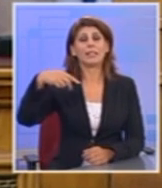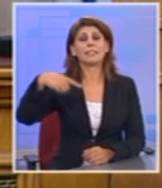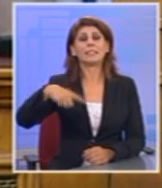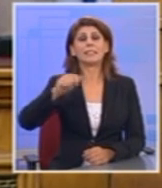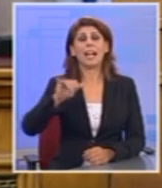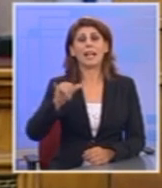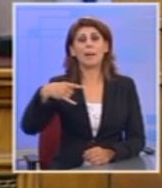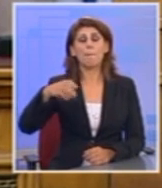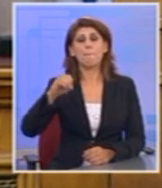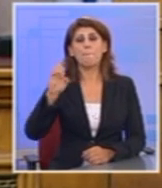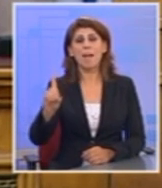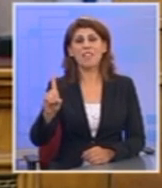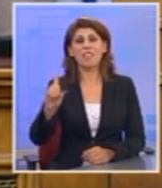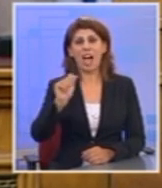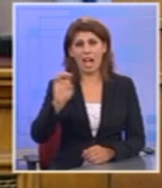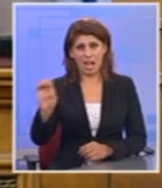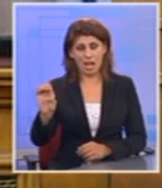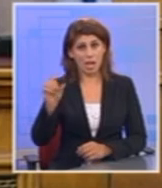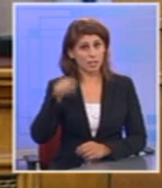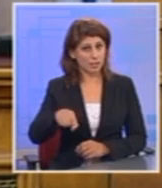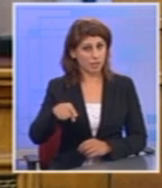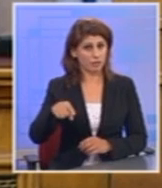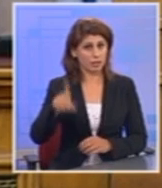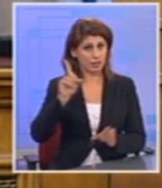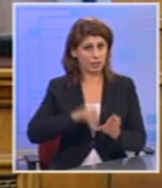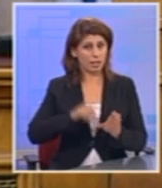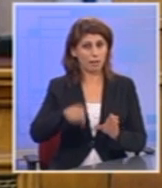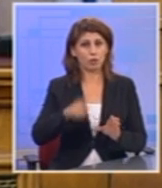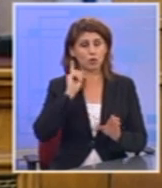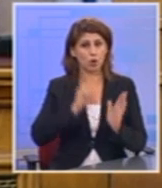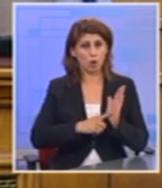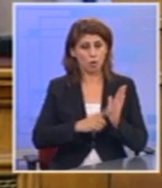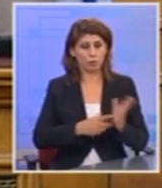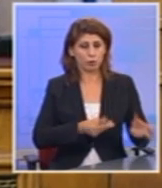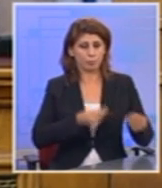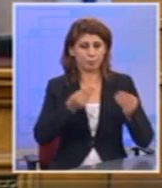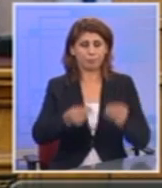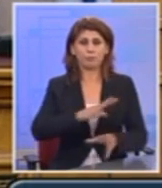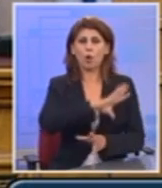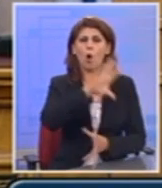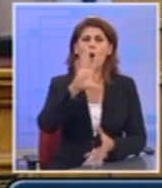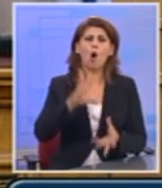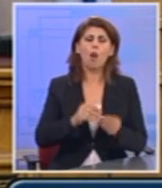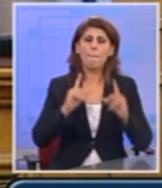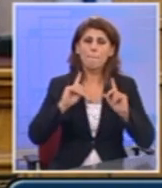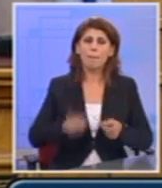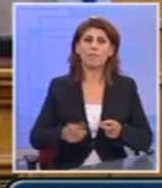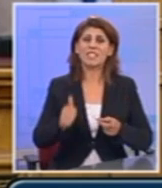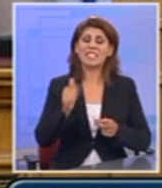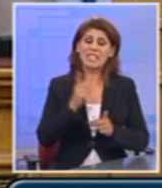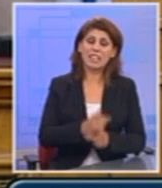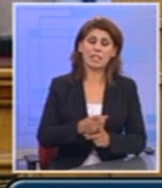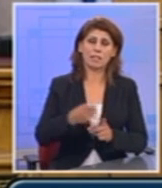αεε στην οποία σύμφωνα με τον εν λόγο νόμο μεταβιβάζονται και περιέρχονται με απόφαση ειδικής